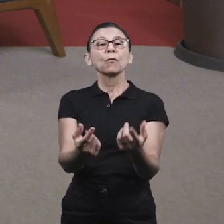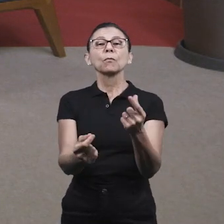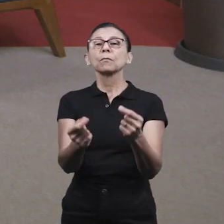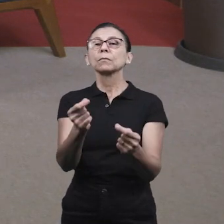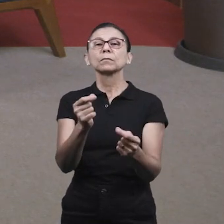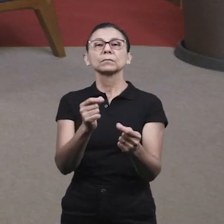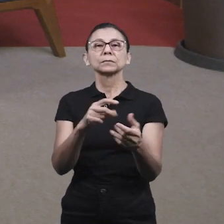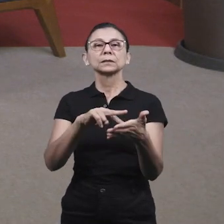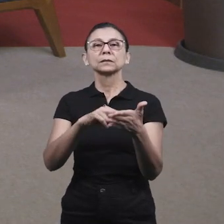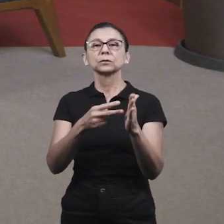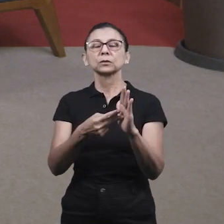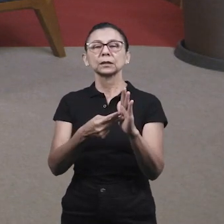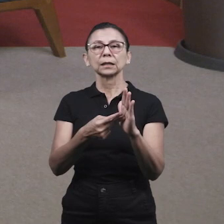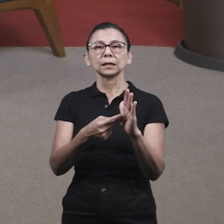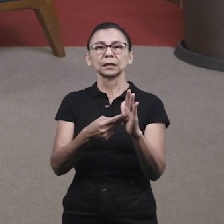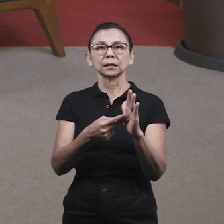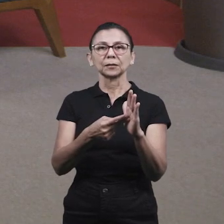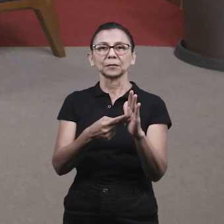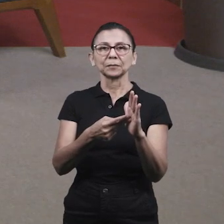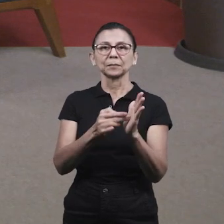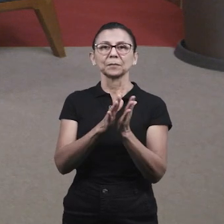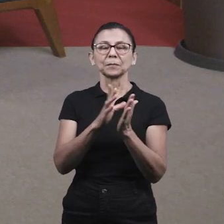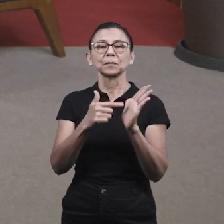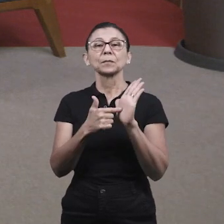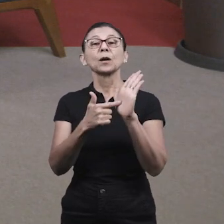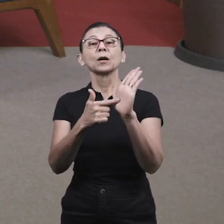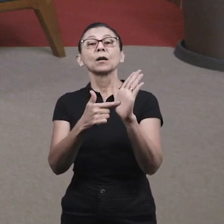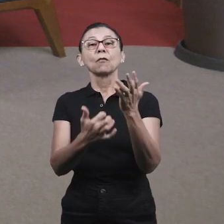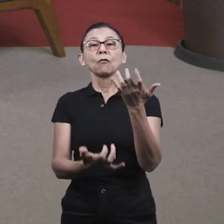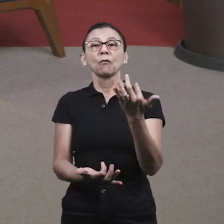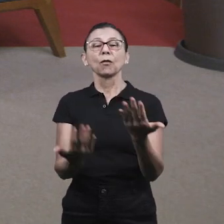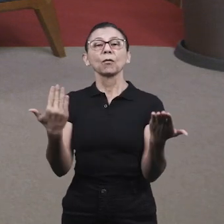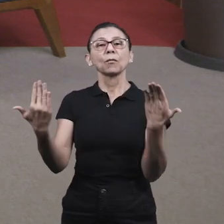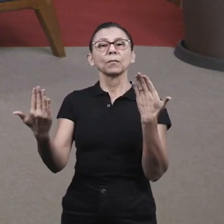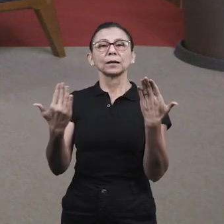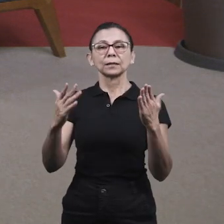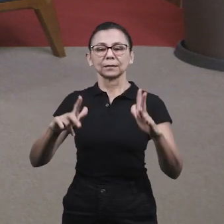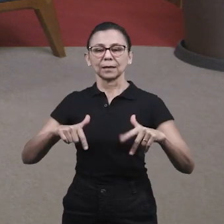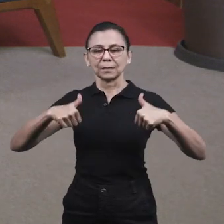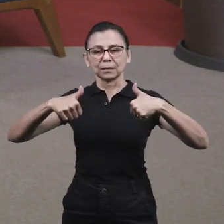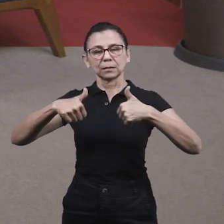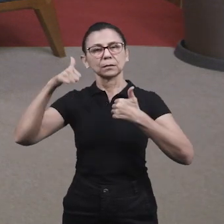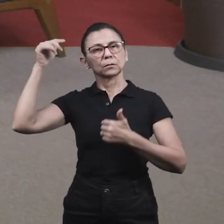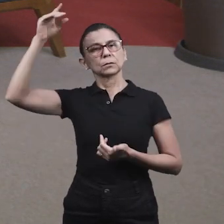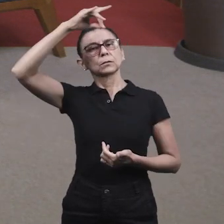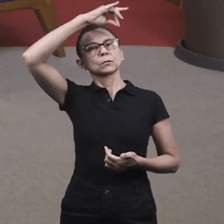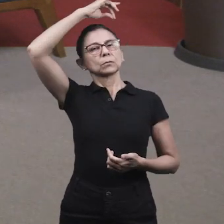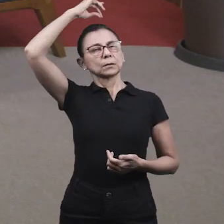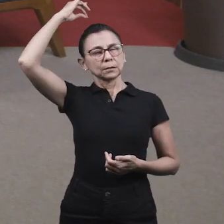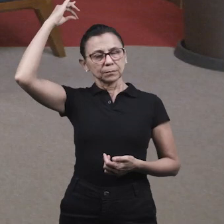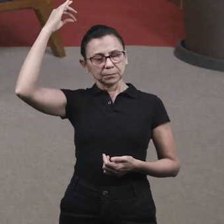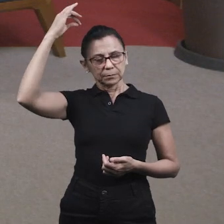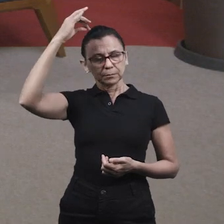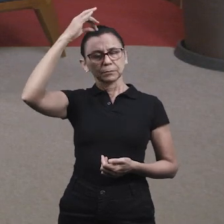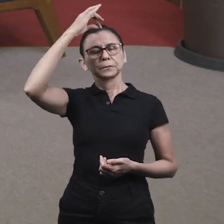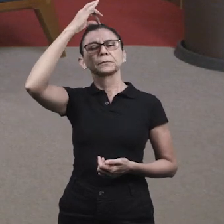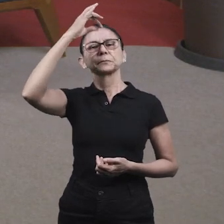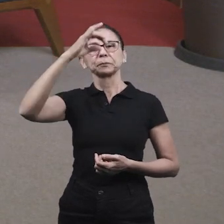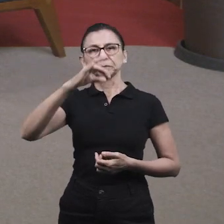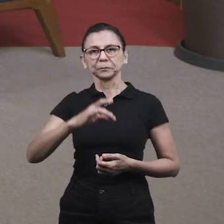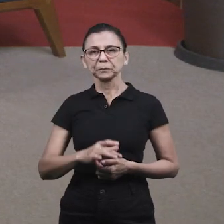arme, donc du tranchant. Et le feu, Daniel, le feu nous parle de quoi bibliquement? Bibliquement, dans cet aspect, le